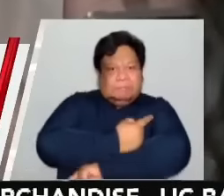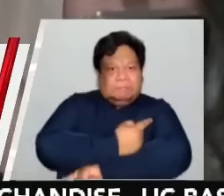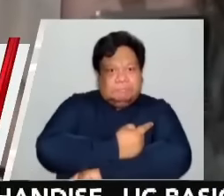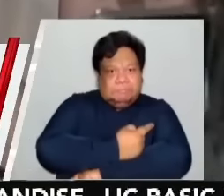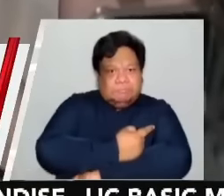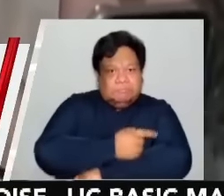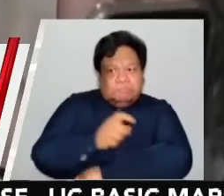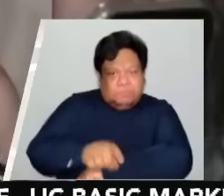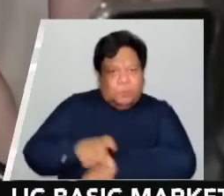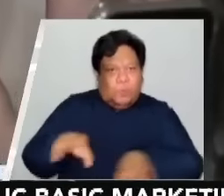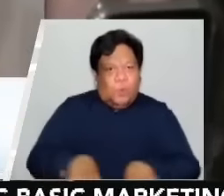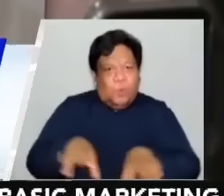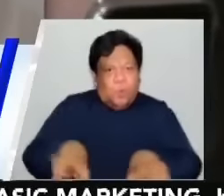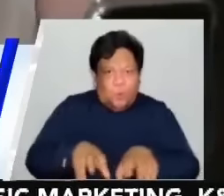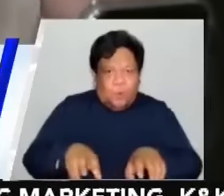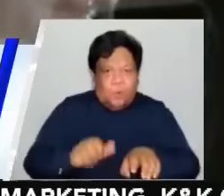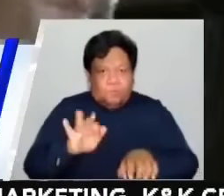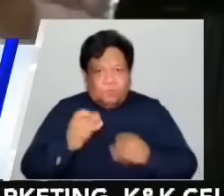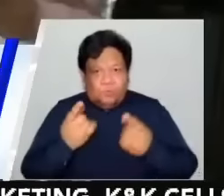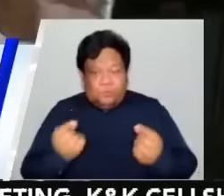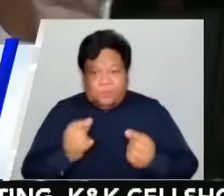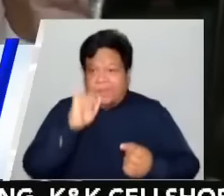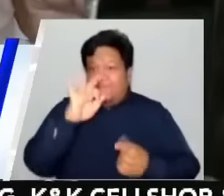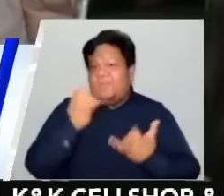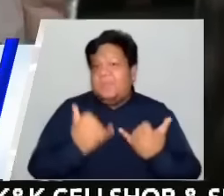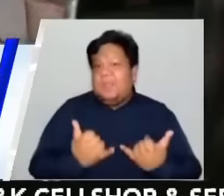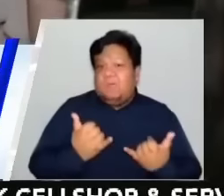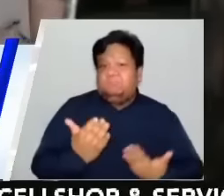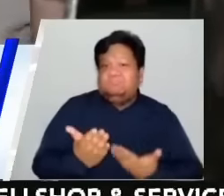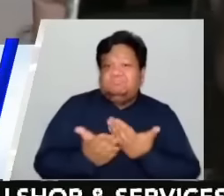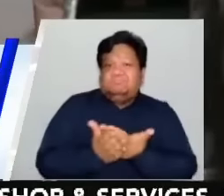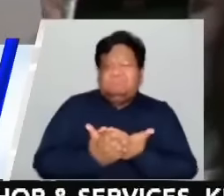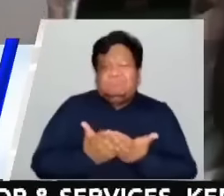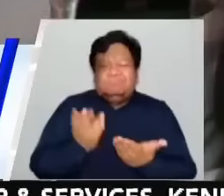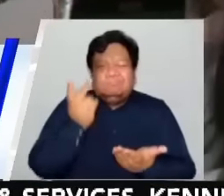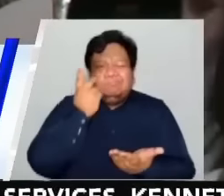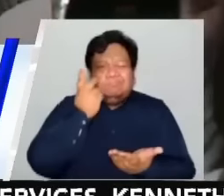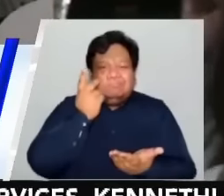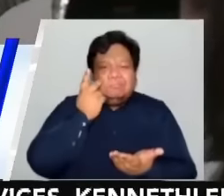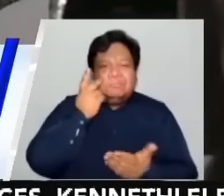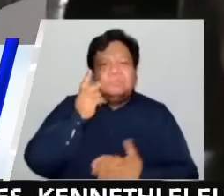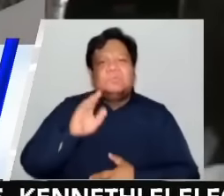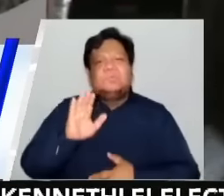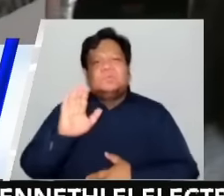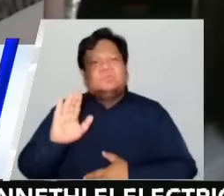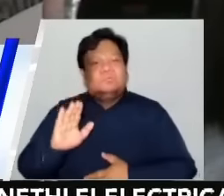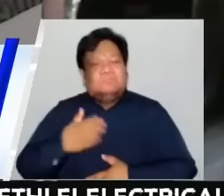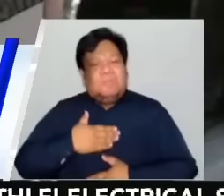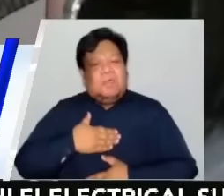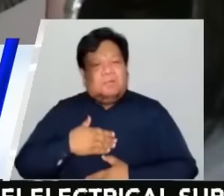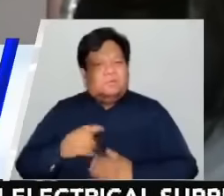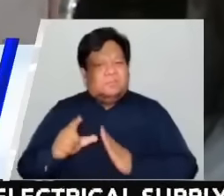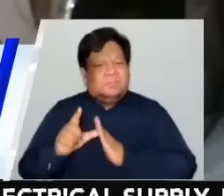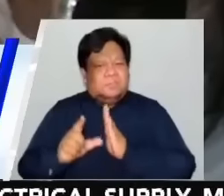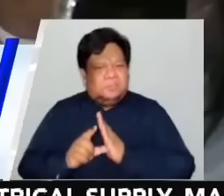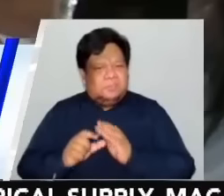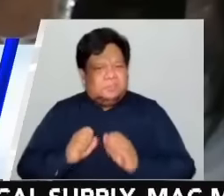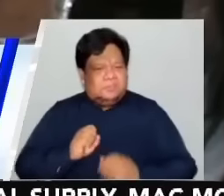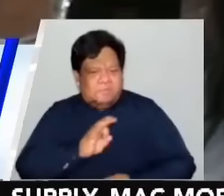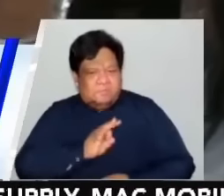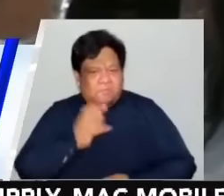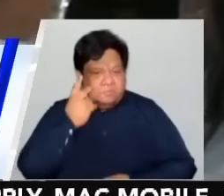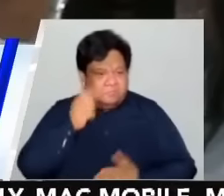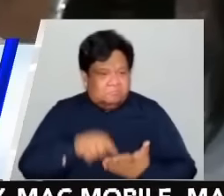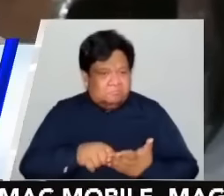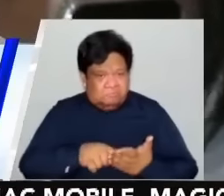pag pinail ngayon, kulang na. Titignan din yung legal staff ko, no? Kung may laman talaga. Nandun